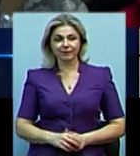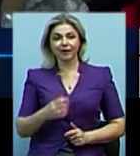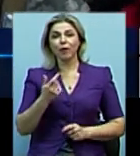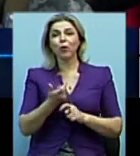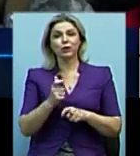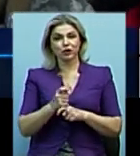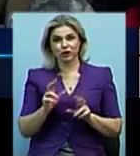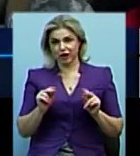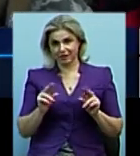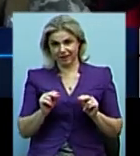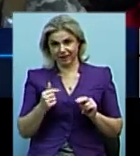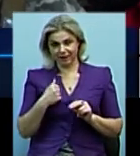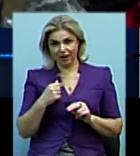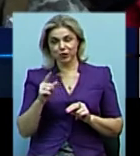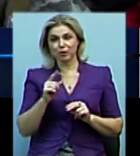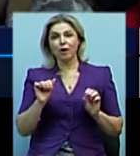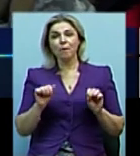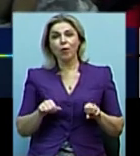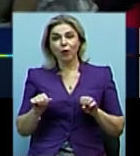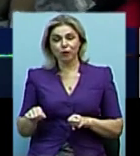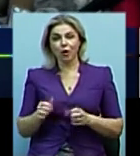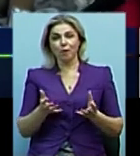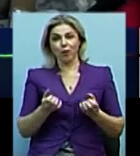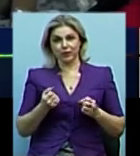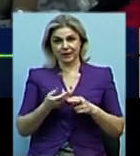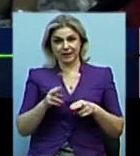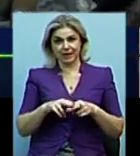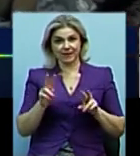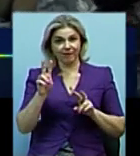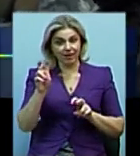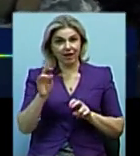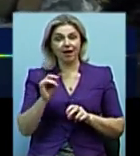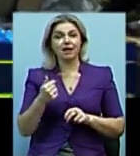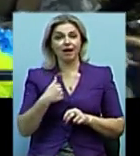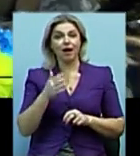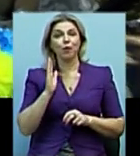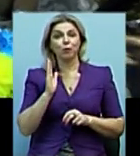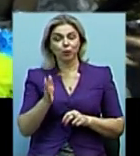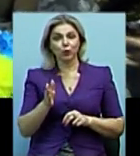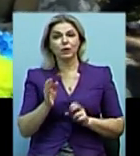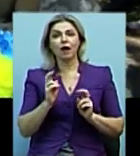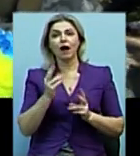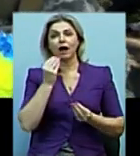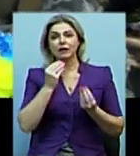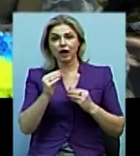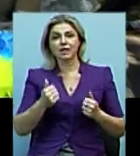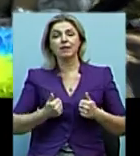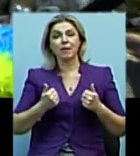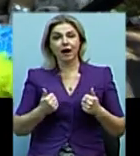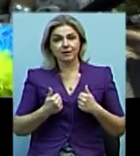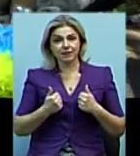щаслива, що я мала змогу отримати це звання, і я буду якнайкраще